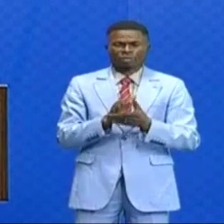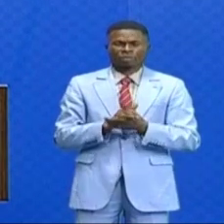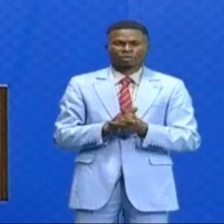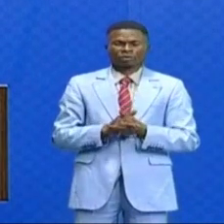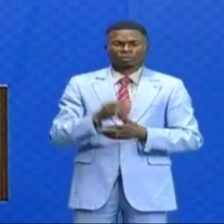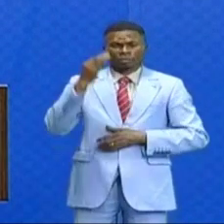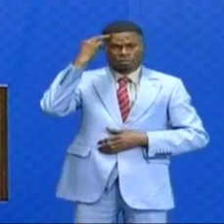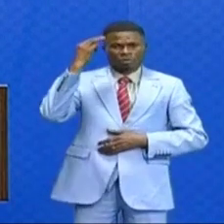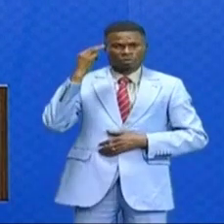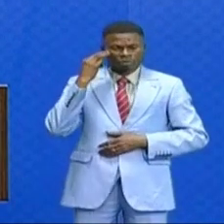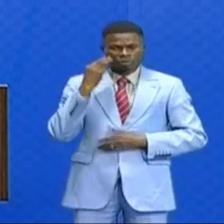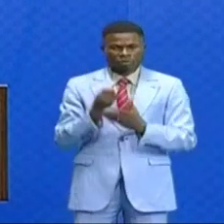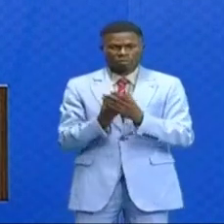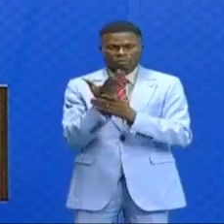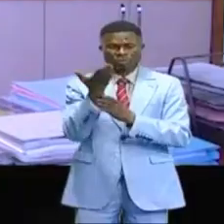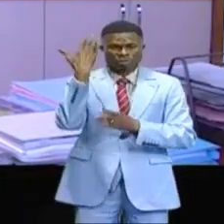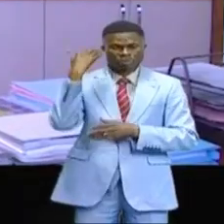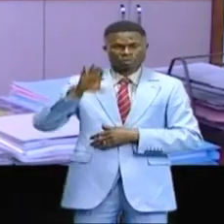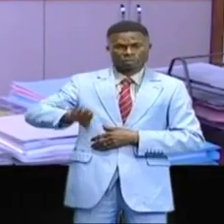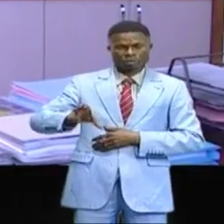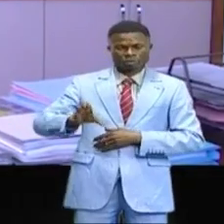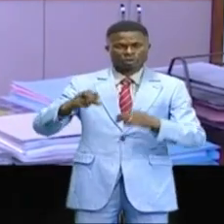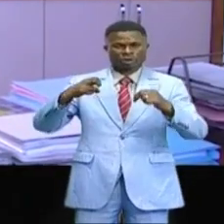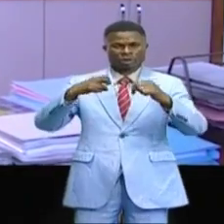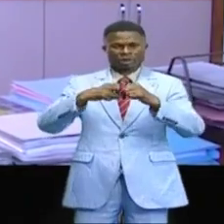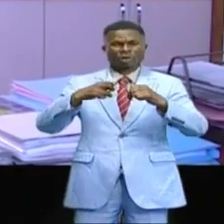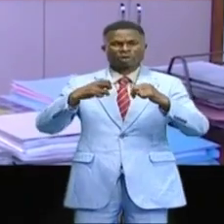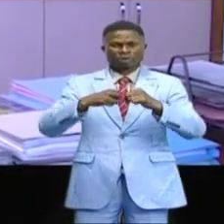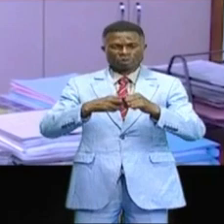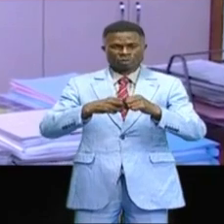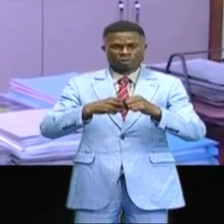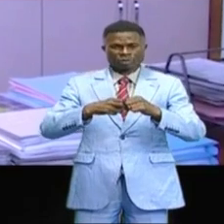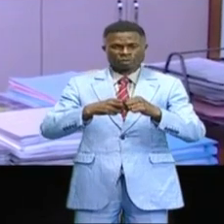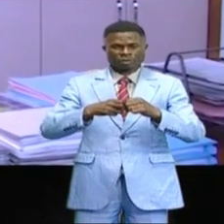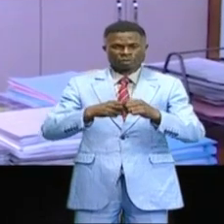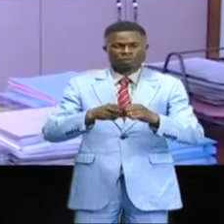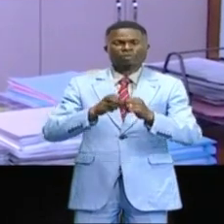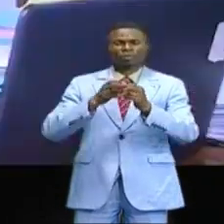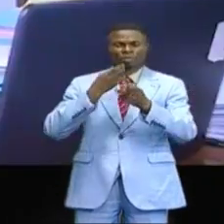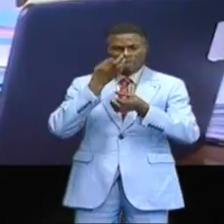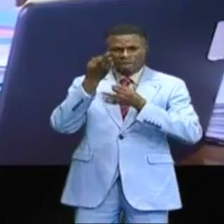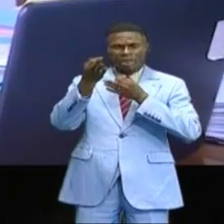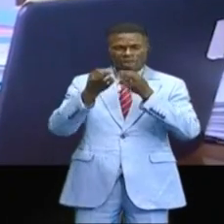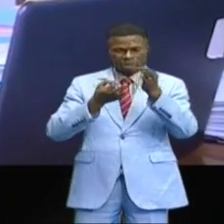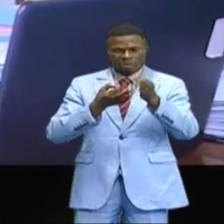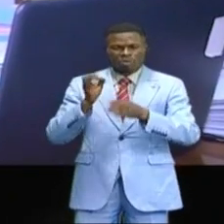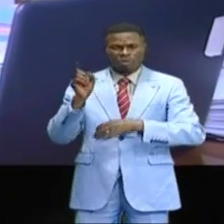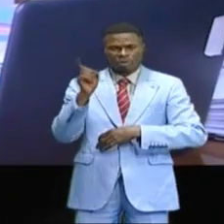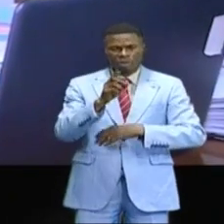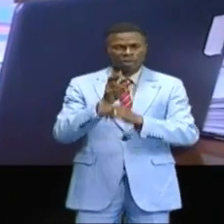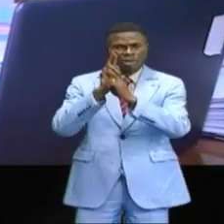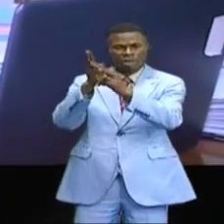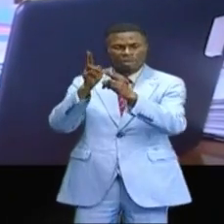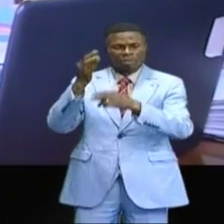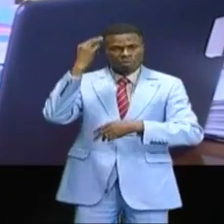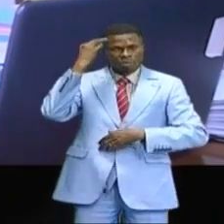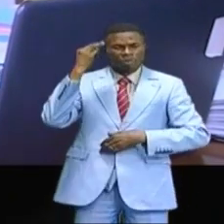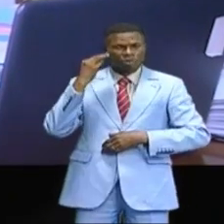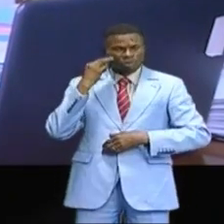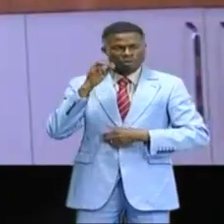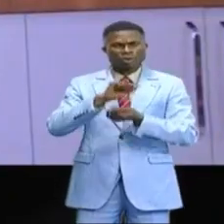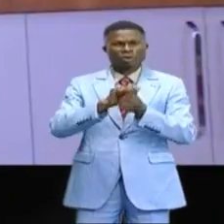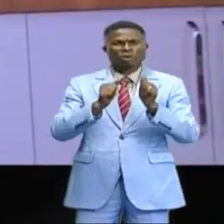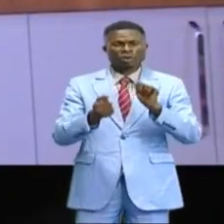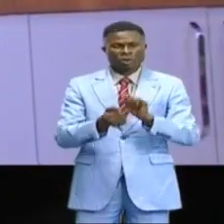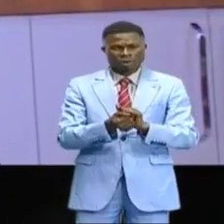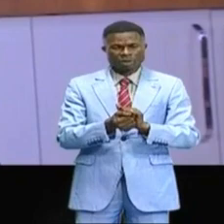Le ministre des Ressources hydrauliques et électricité a fait tour à tour rapport au Conseil des ministres sur la